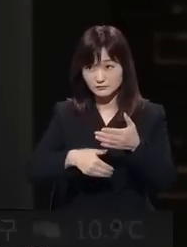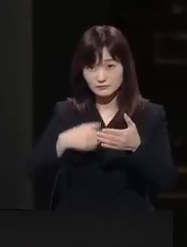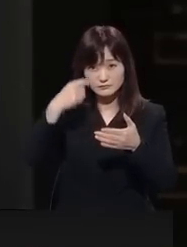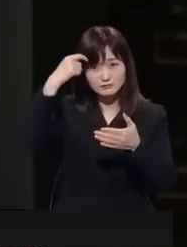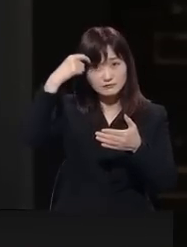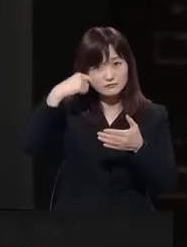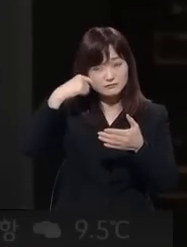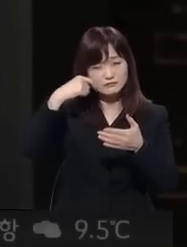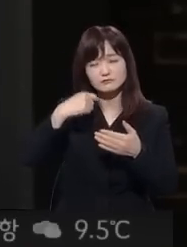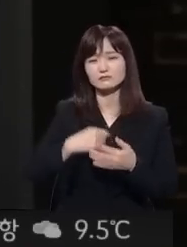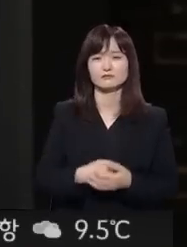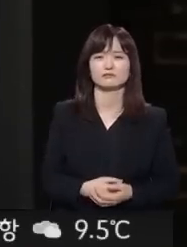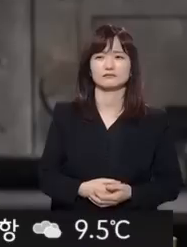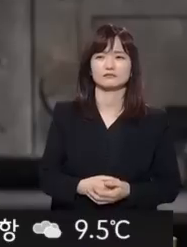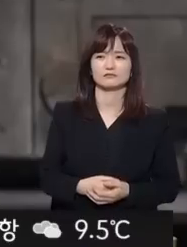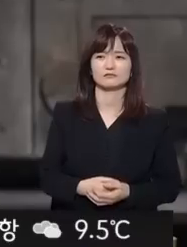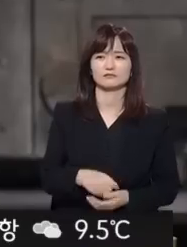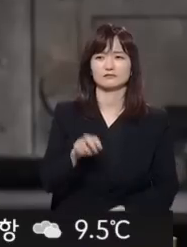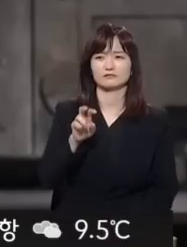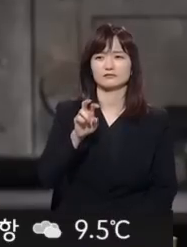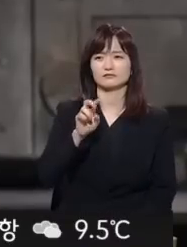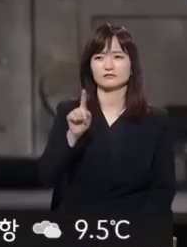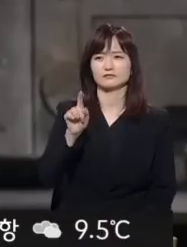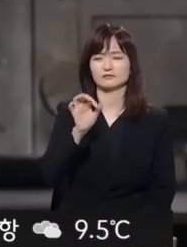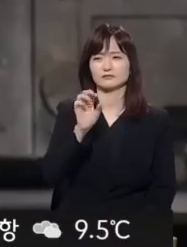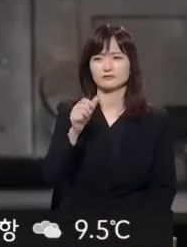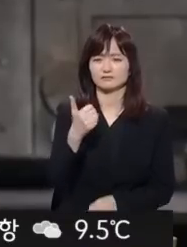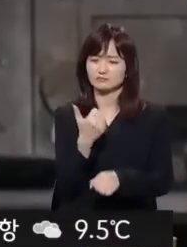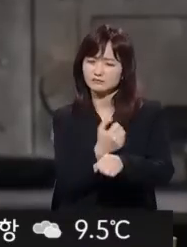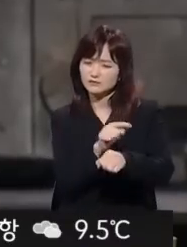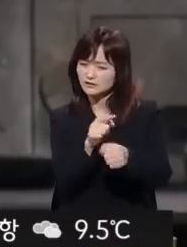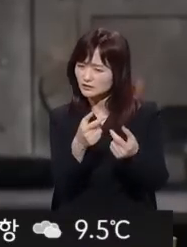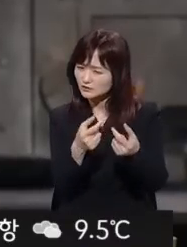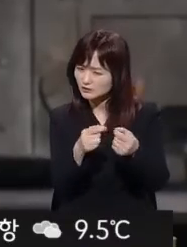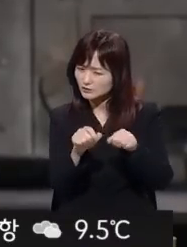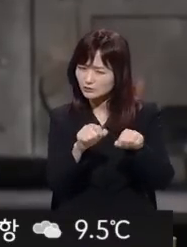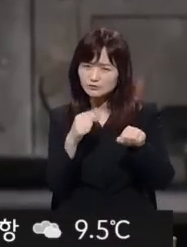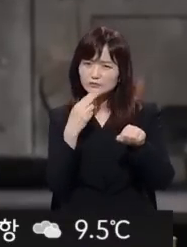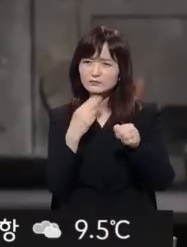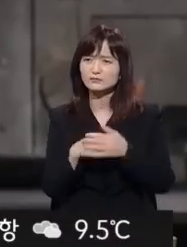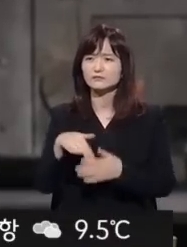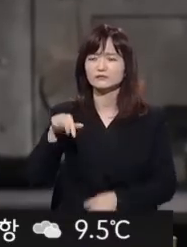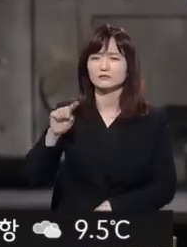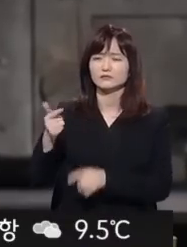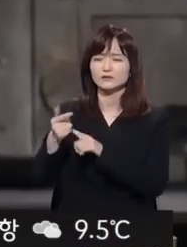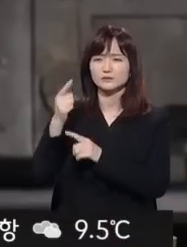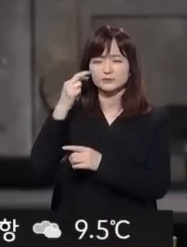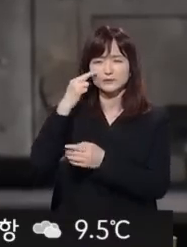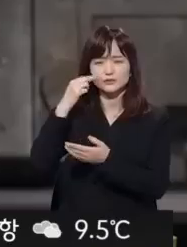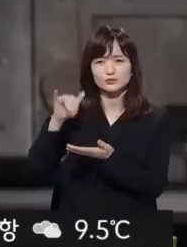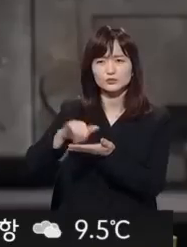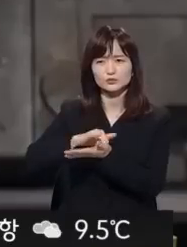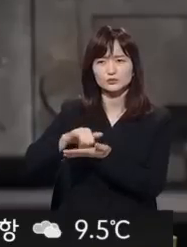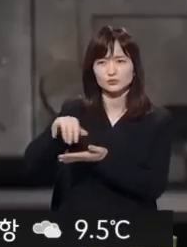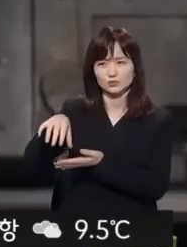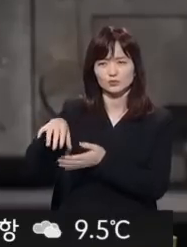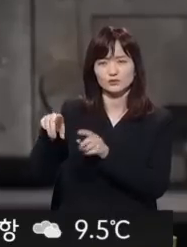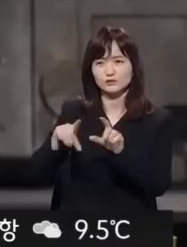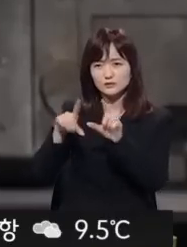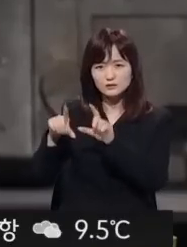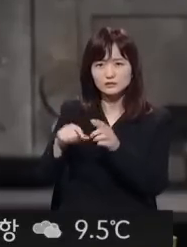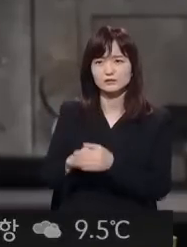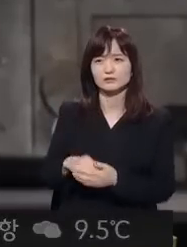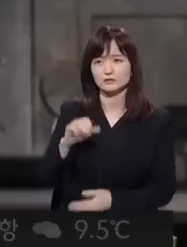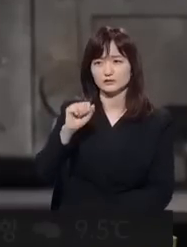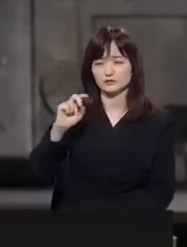느낌인데 그런 느낌이 봤는데 사실은 마약 투약자들이 저렇게 하는 경우는 없거든요 근데 이제 전신을 미국 뉴욕이 있지 않습니까 sns에서 공개한다고